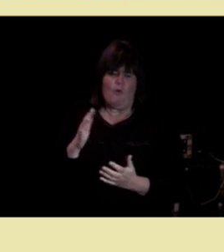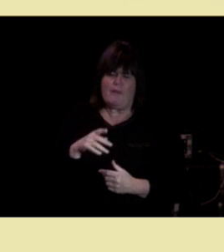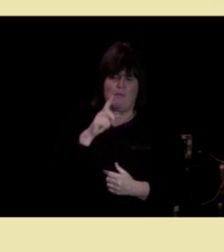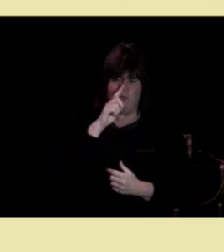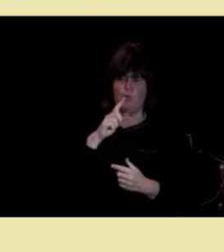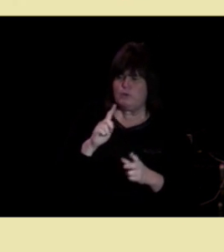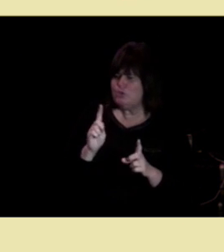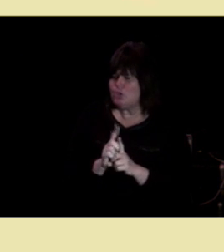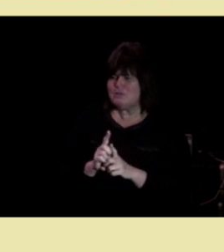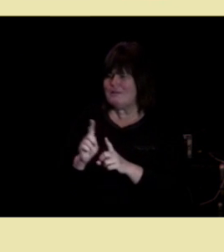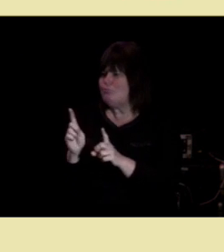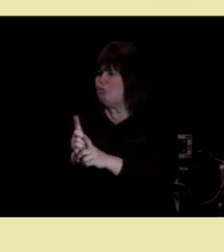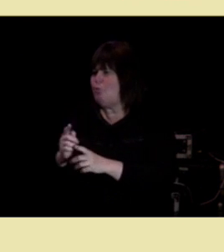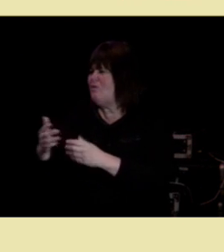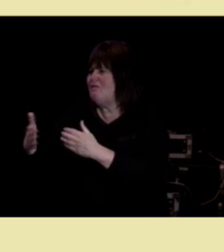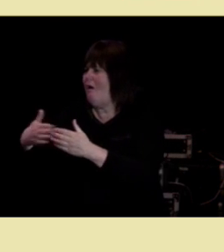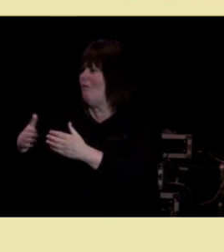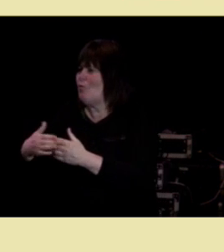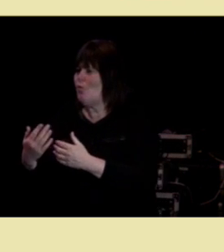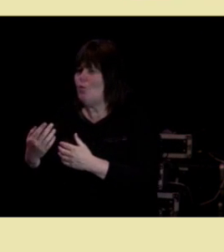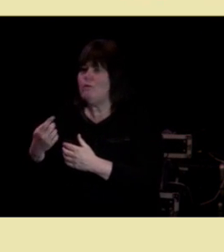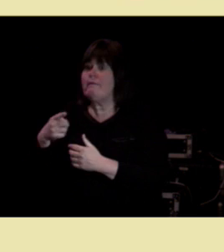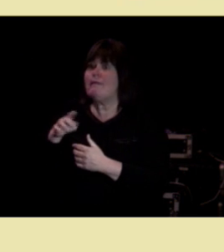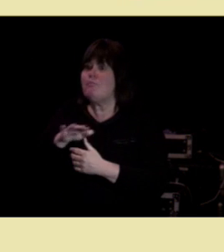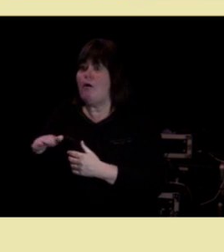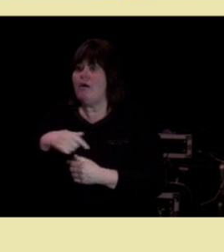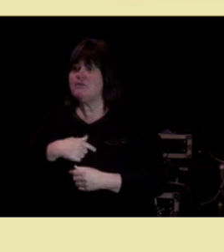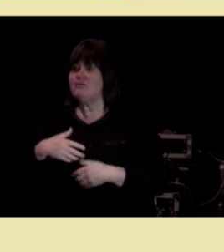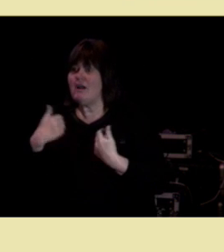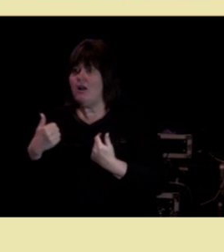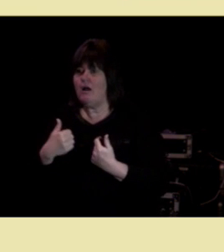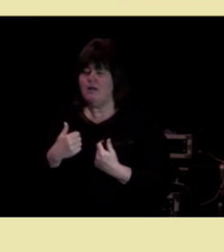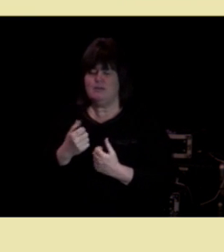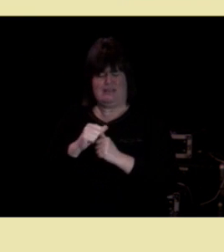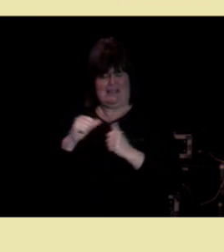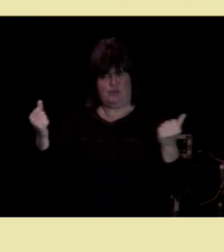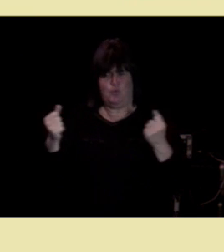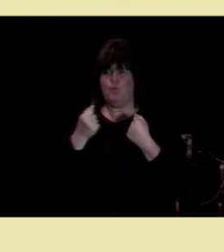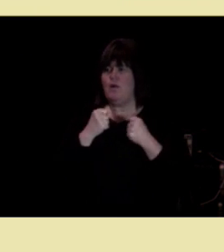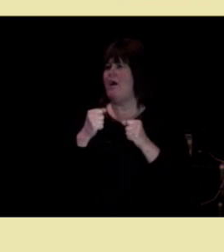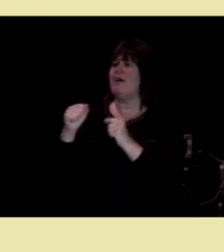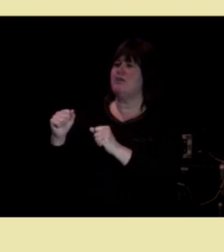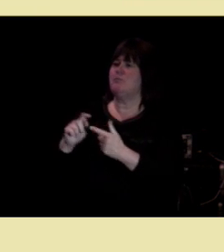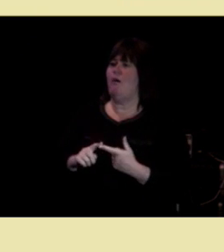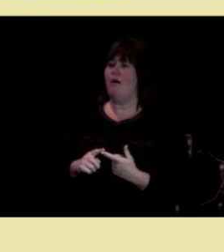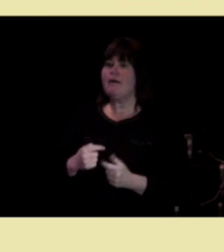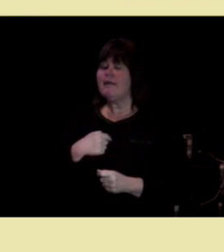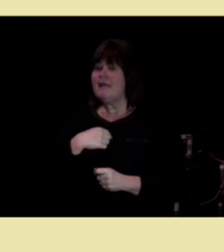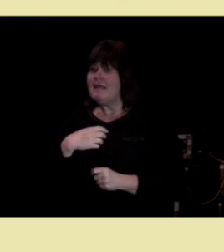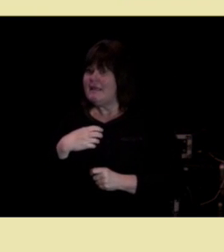tante, eller en nabo til noen barn vi er glad i. Engasjementet er stort. Jeg var redd for at